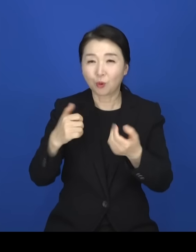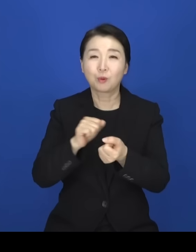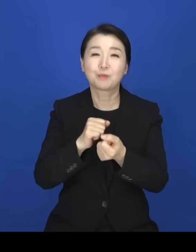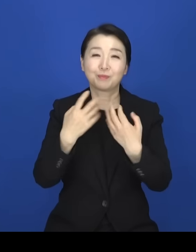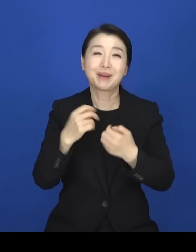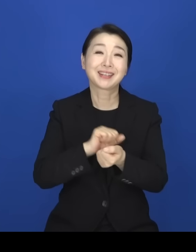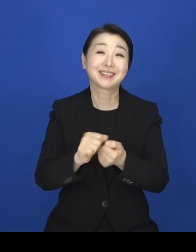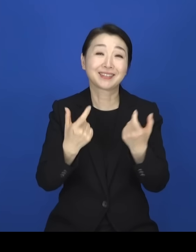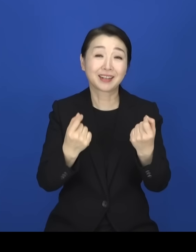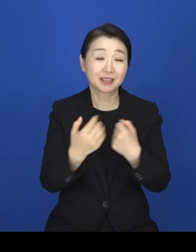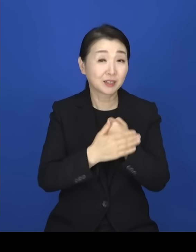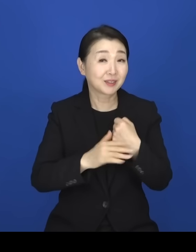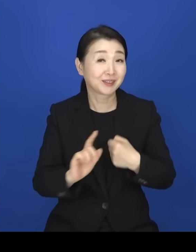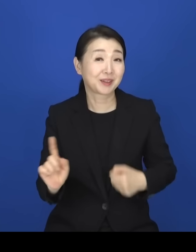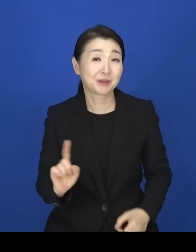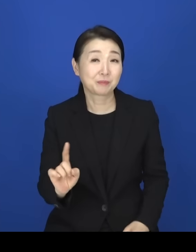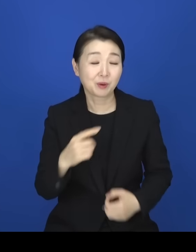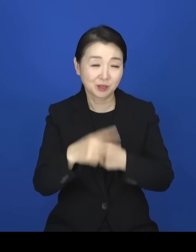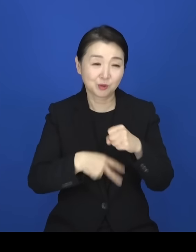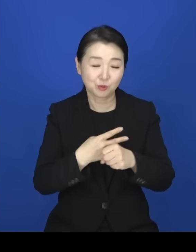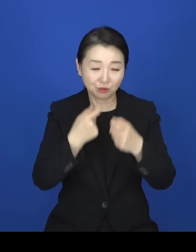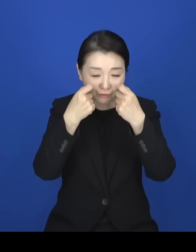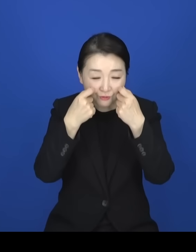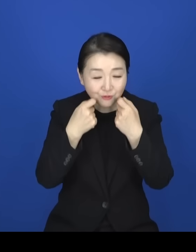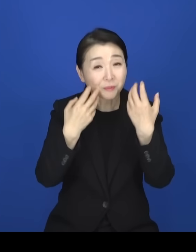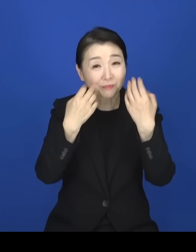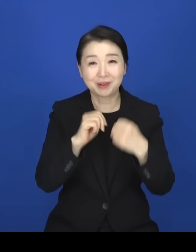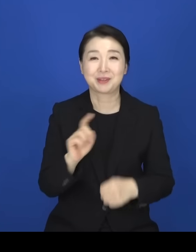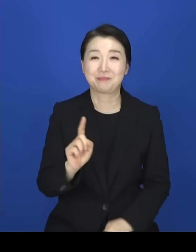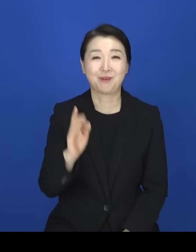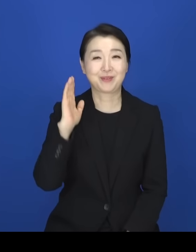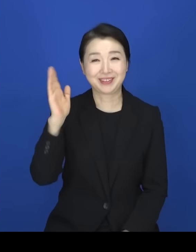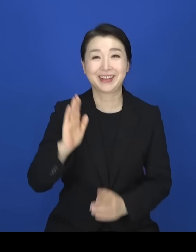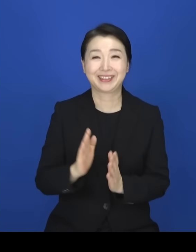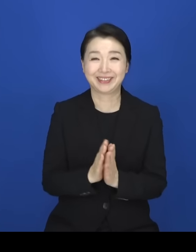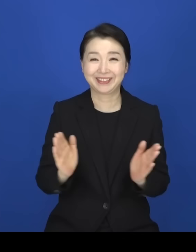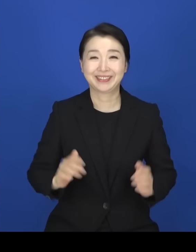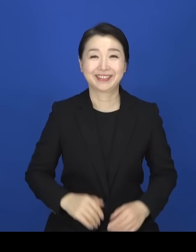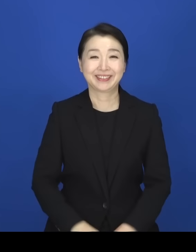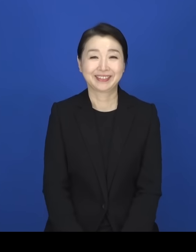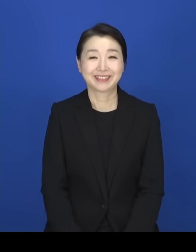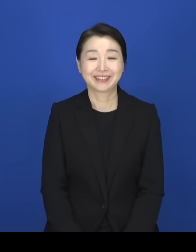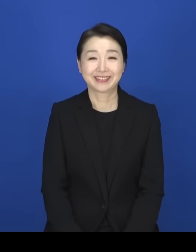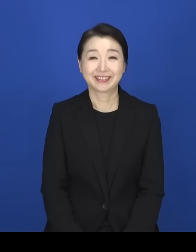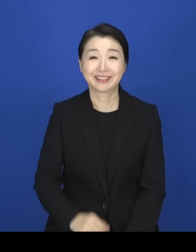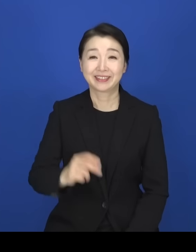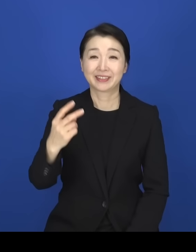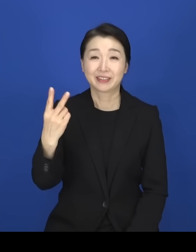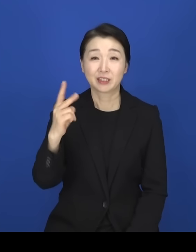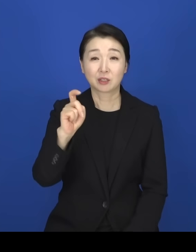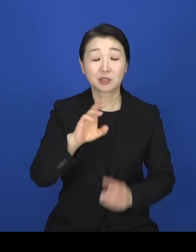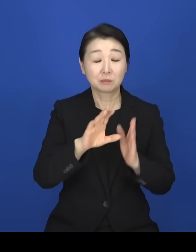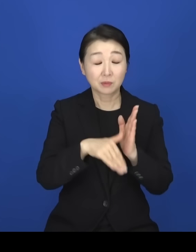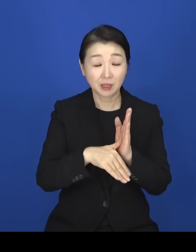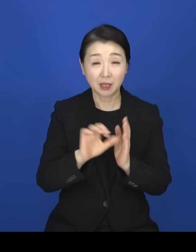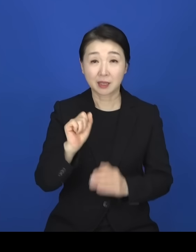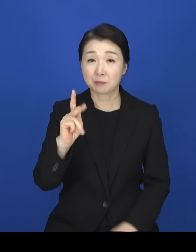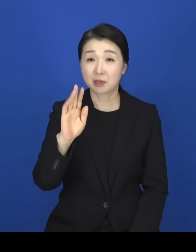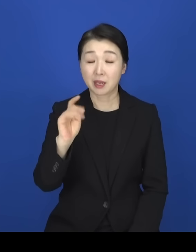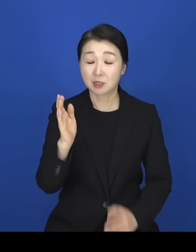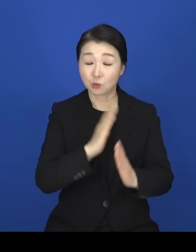그동안. 어떤 은혜가 있어서 그렇게 2년 동안 많은 눈물을 흘렸는지 오늘 이야기를 나눠보겠습니다. 2010년에 KBS 공채로 데뷔하셨더라고요.